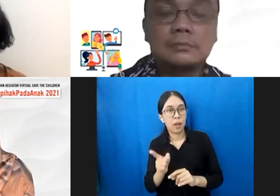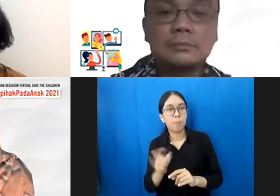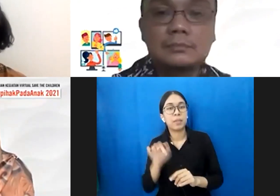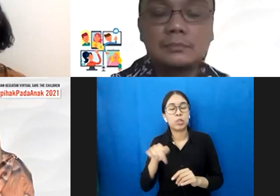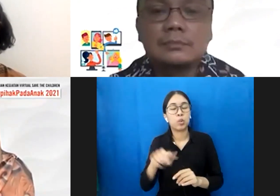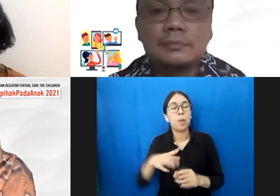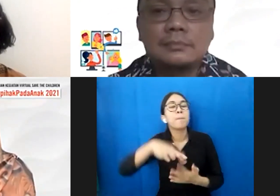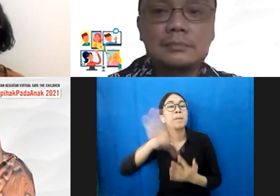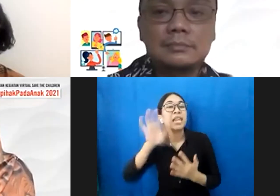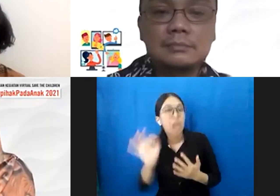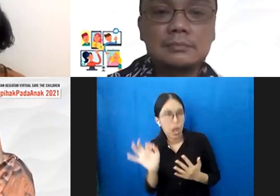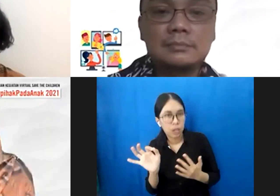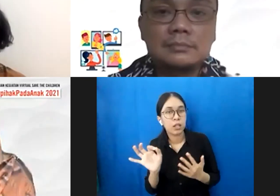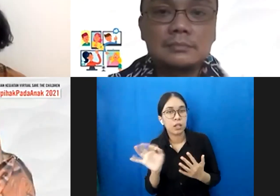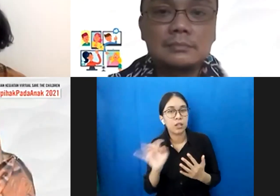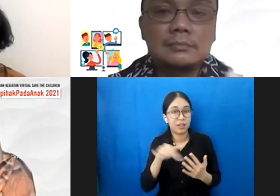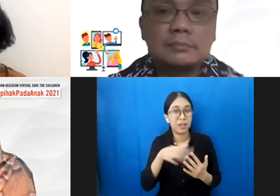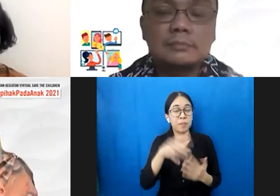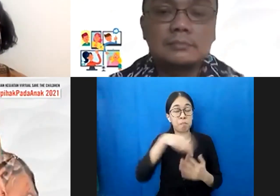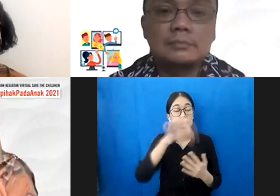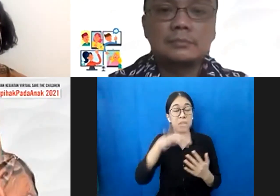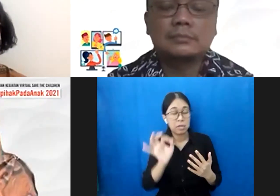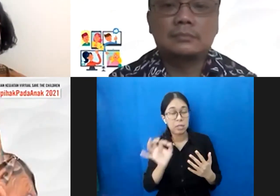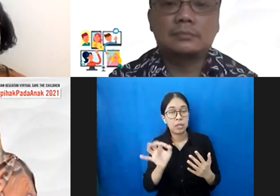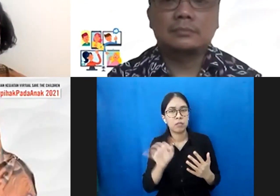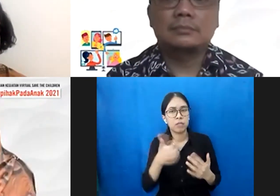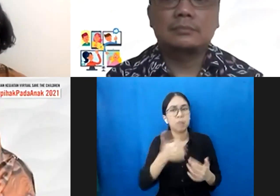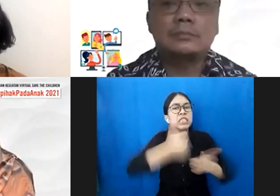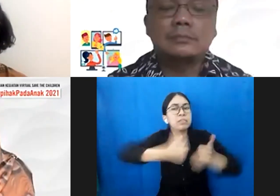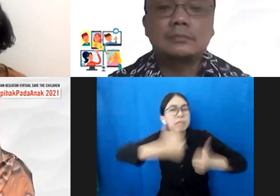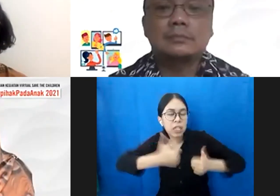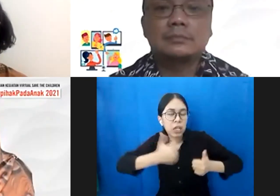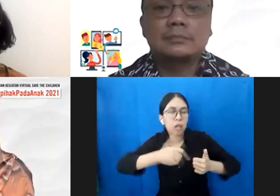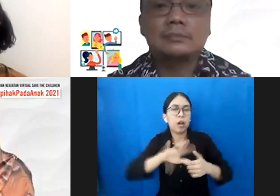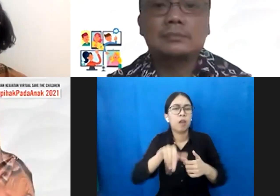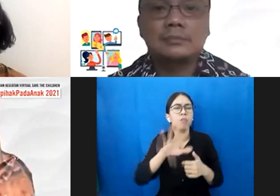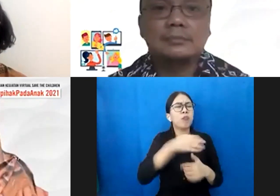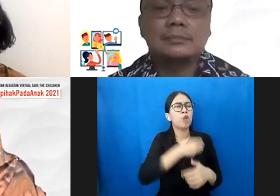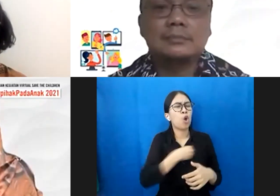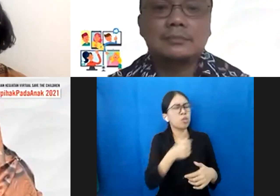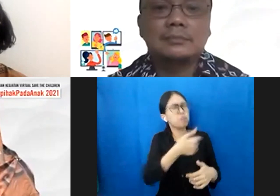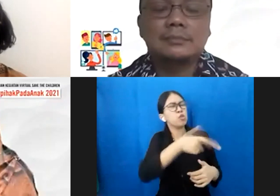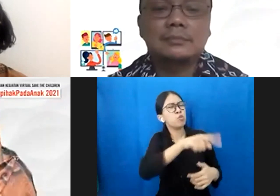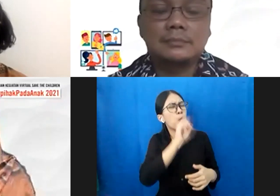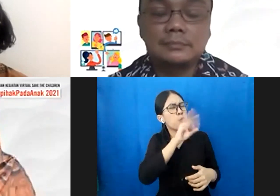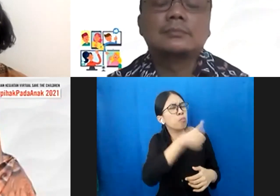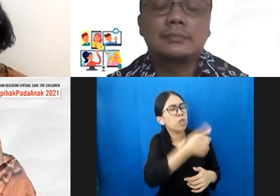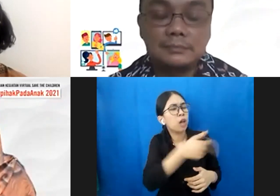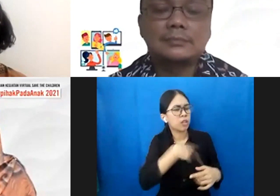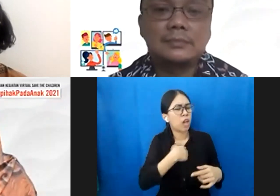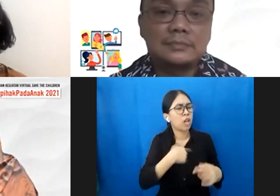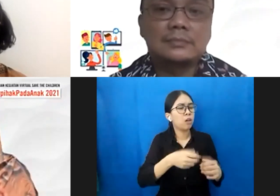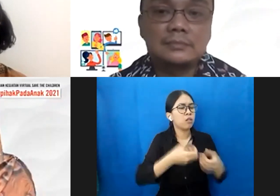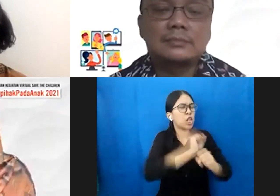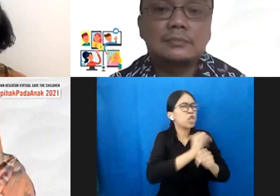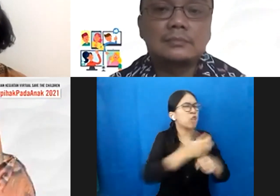pilihan, gitu Bapak Ibu ya. Ini pilihan, sekali lagi jangan kita menjadikan loh, Ibu dokter bisa ngomong gitu, saya kan kehilangan pekerjaan, misalnya saya kan kehilangan